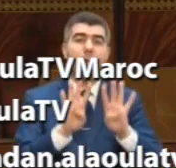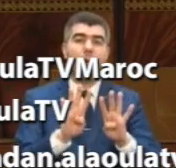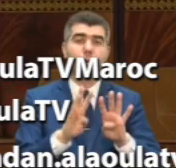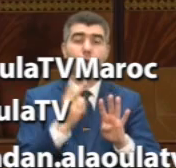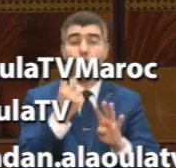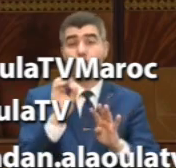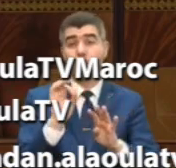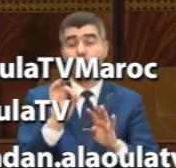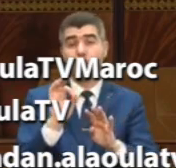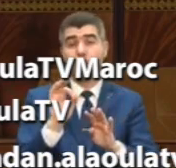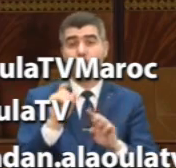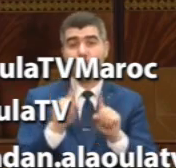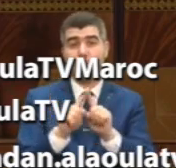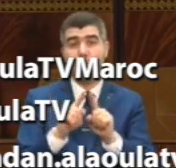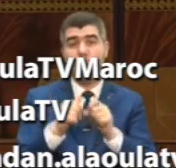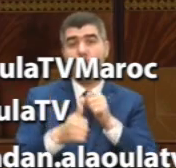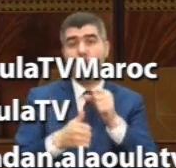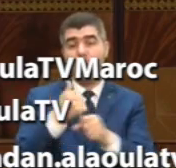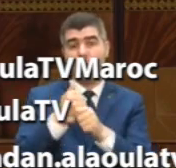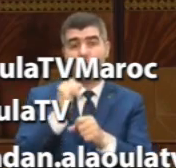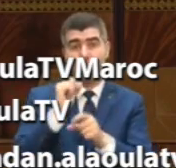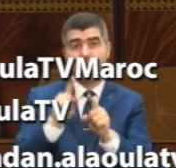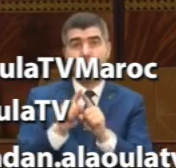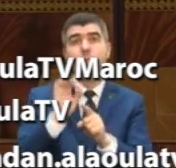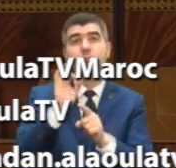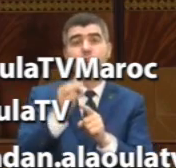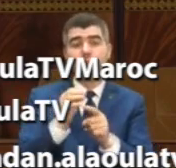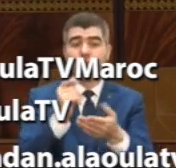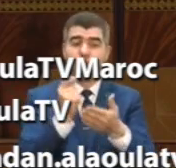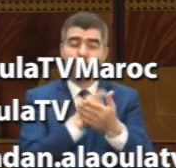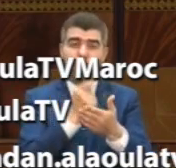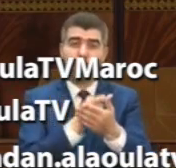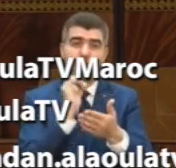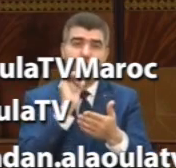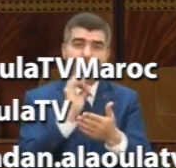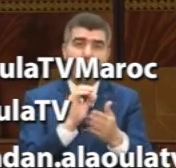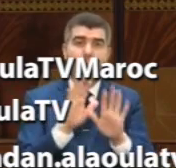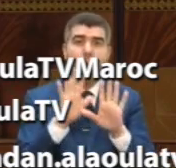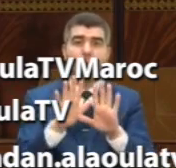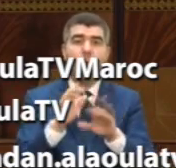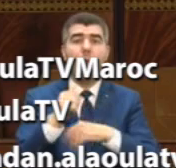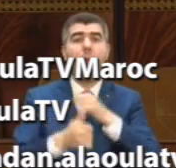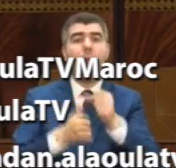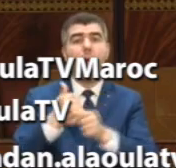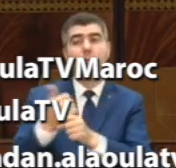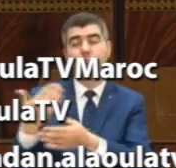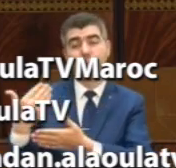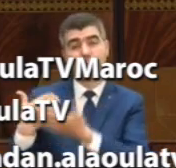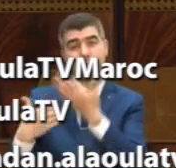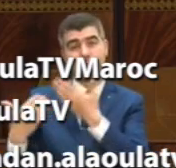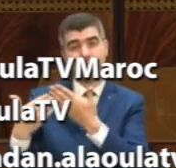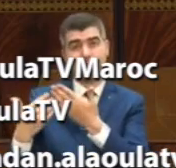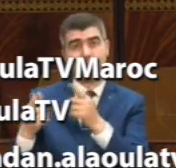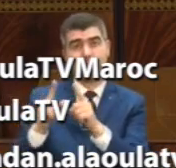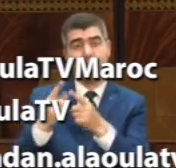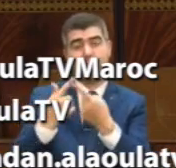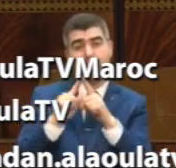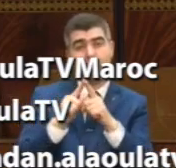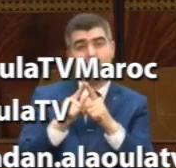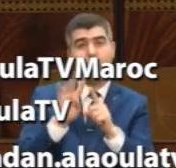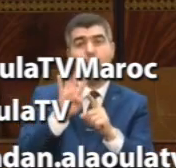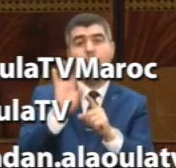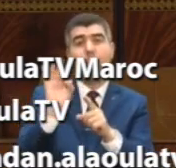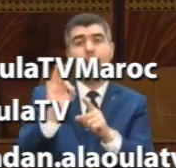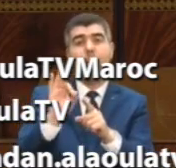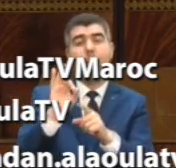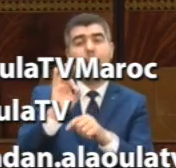يمكن أن يكون شاهدا على حيازة هادئة أو مستمرة منذ 10 سنوات في مواجهة الأغيار و40 سنة في